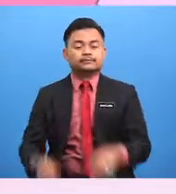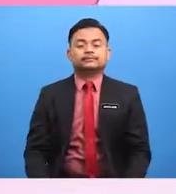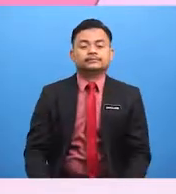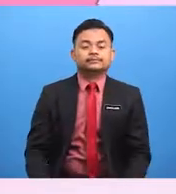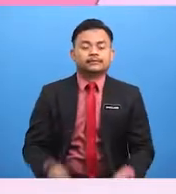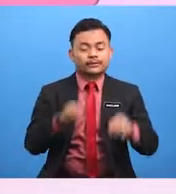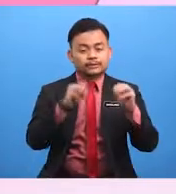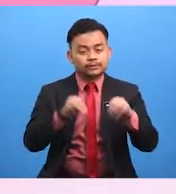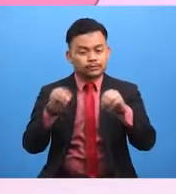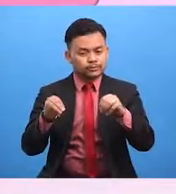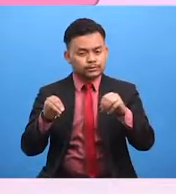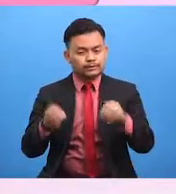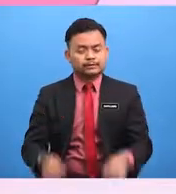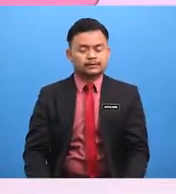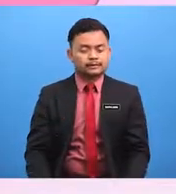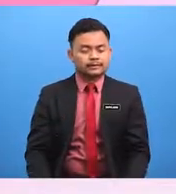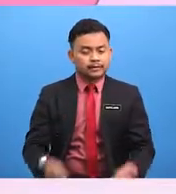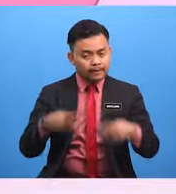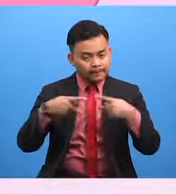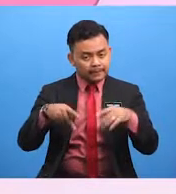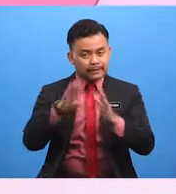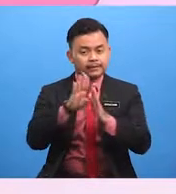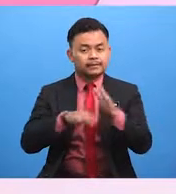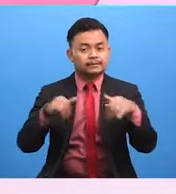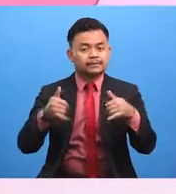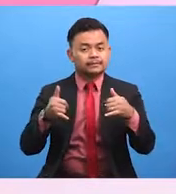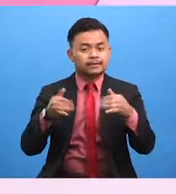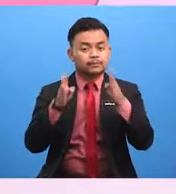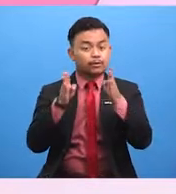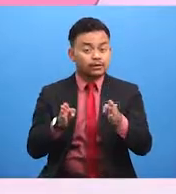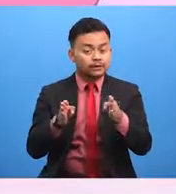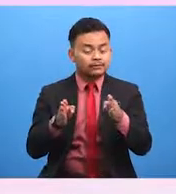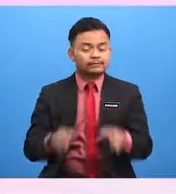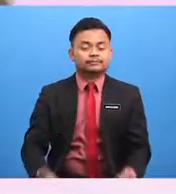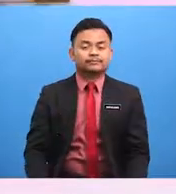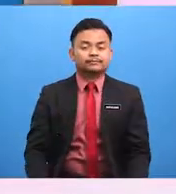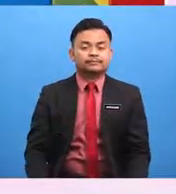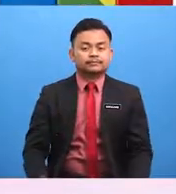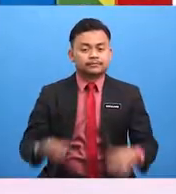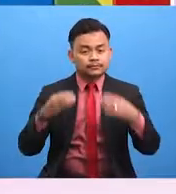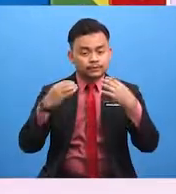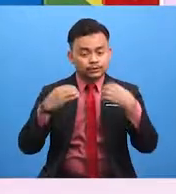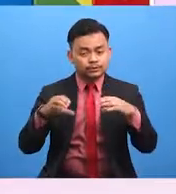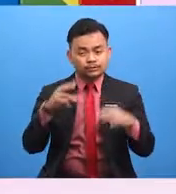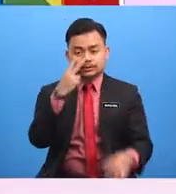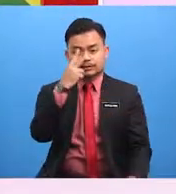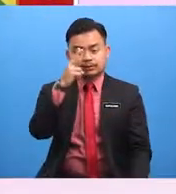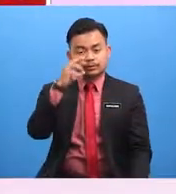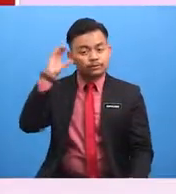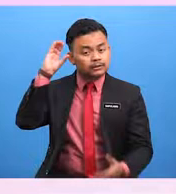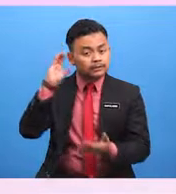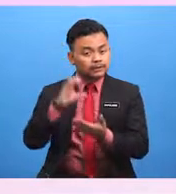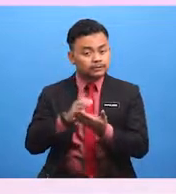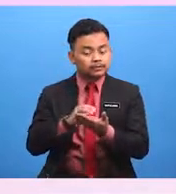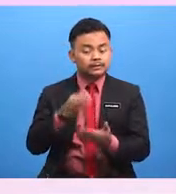Murid-murid, tentu murid pernah bermain permainan bongkah, bukan? Cuba murid-murid lihat gambar rajah